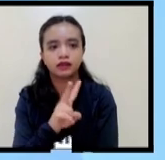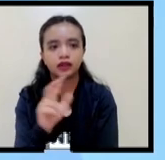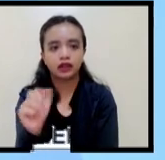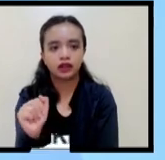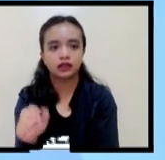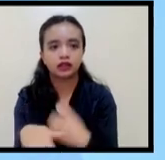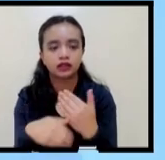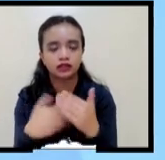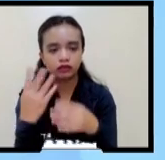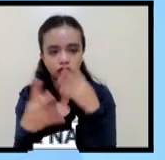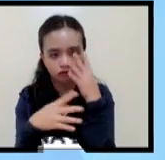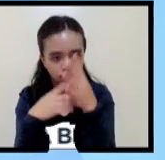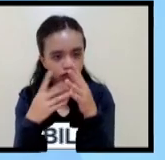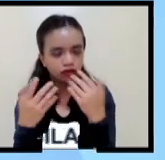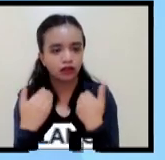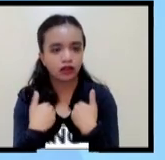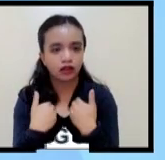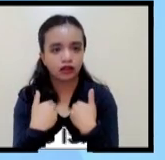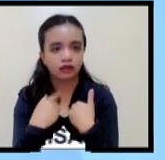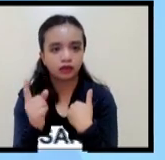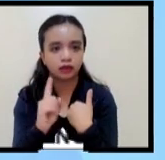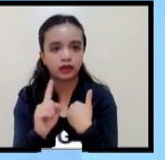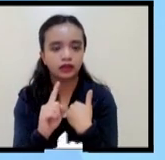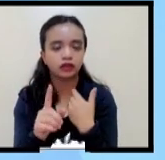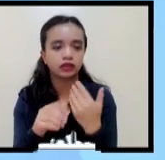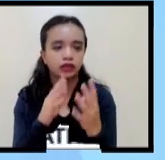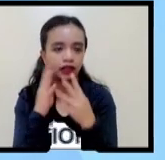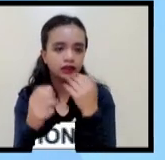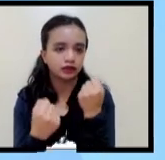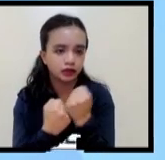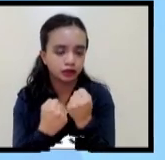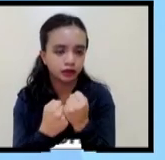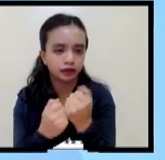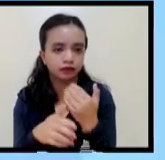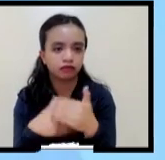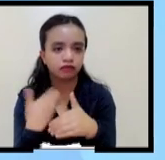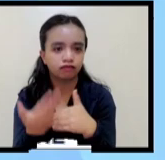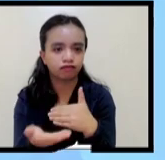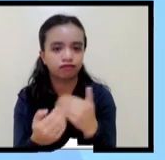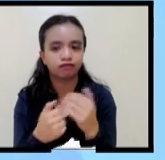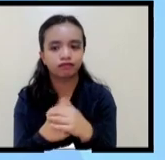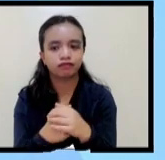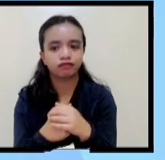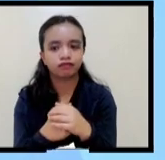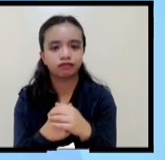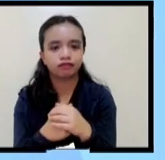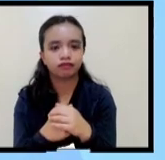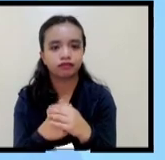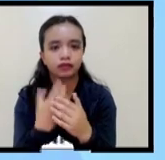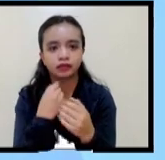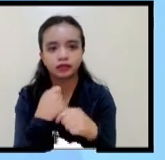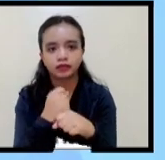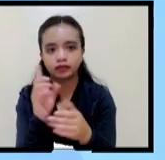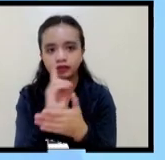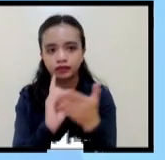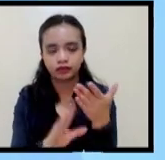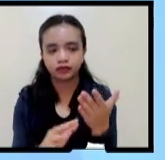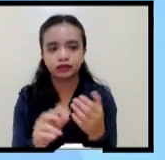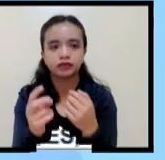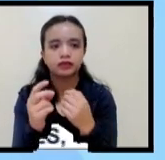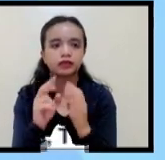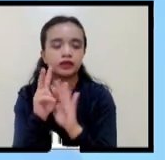mga creatives, nandiyan pumapasok yung mga creative support, so yung mga graphic designer, video